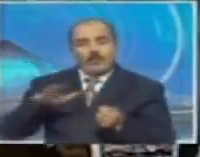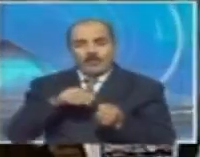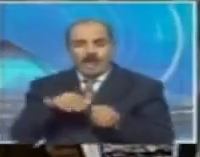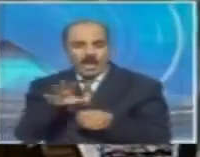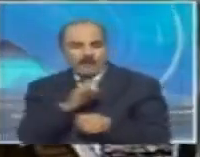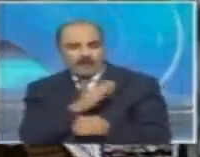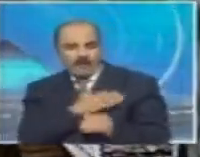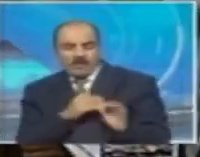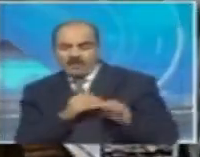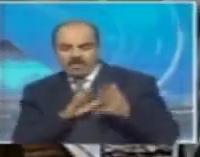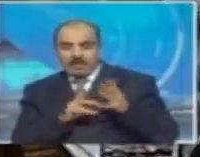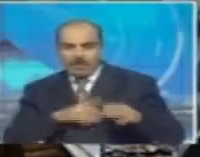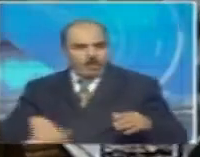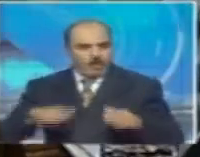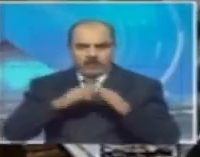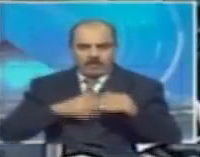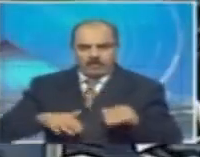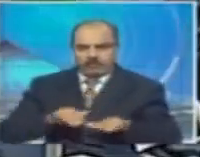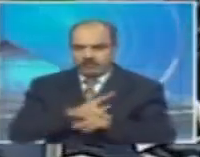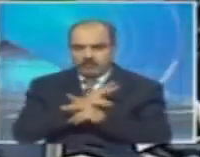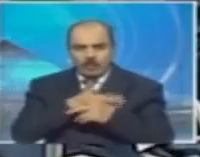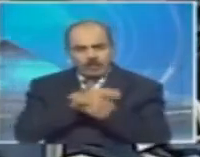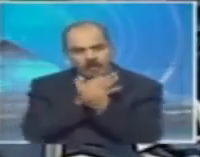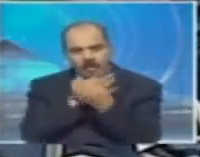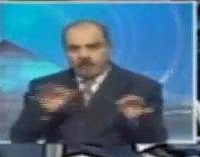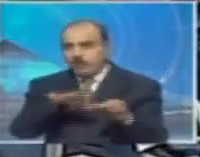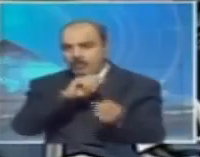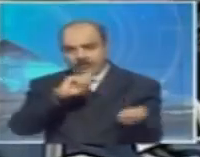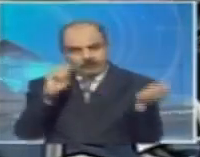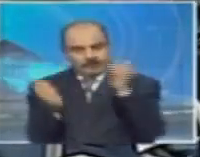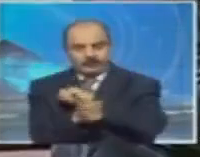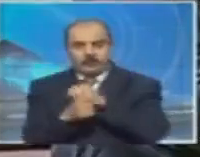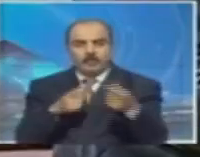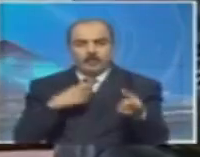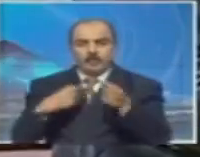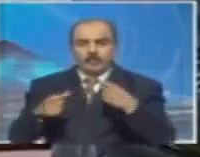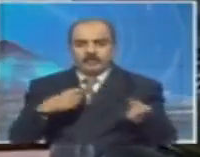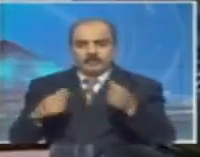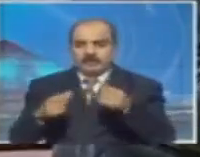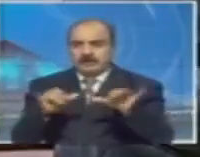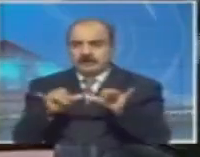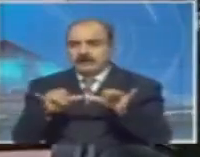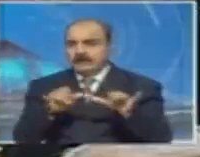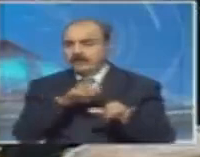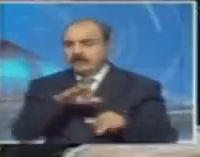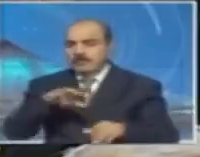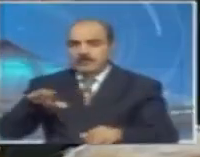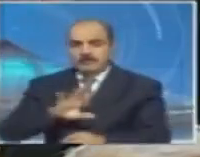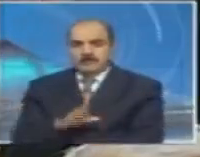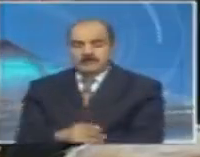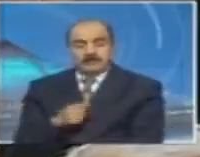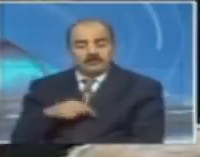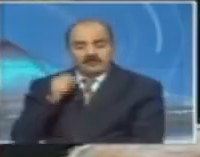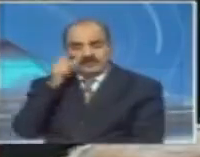وضمان استداماتها ودعم قطاعات الدوله المختلفه لتنفيذ الخطط والمبادرات ذات الصله هذا الى جانب